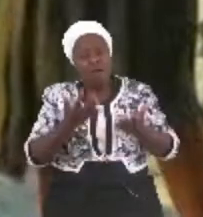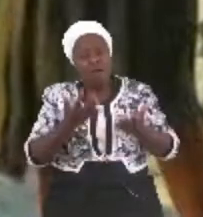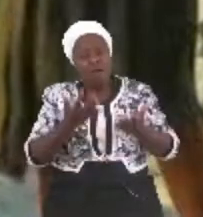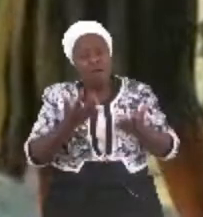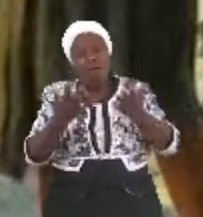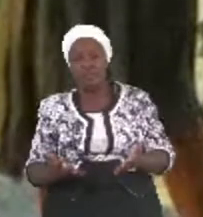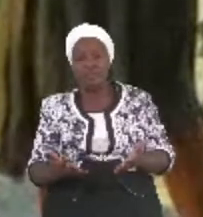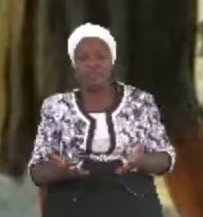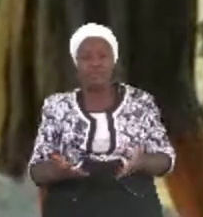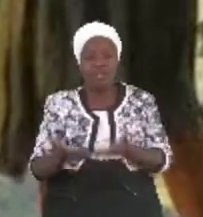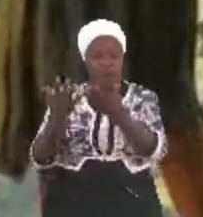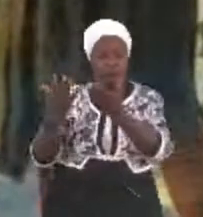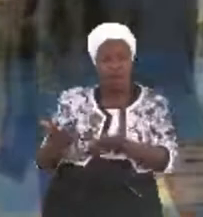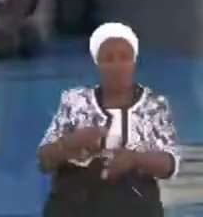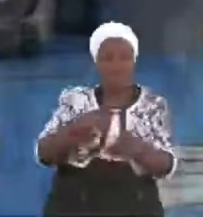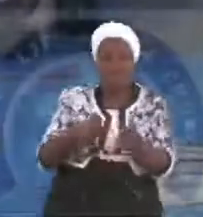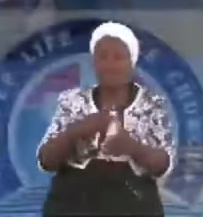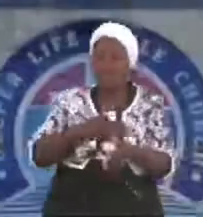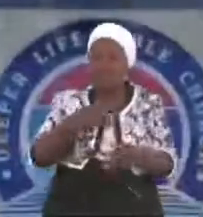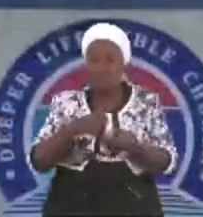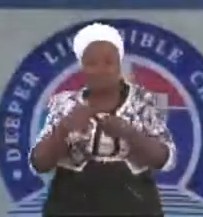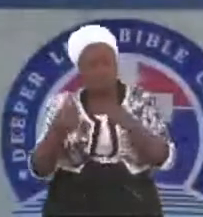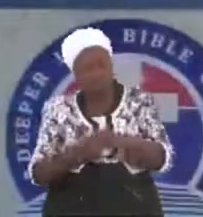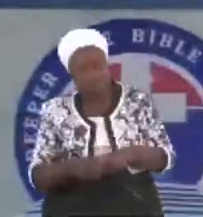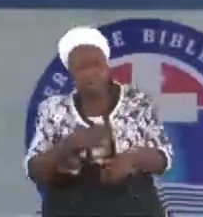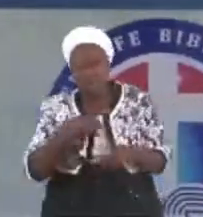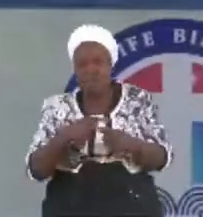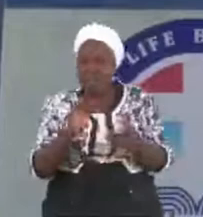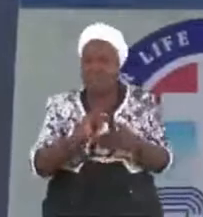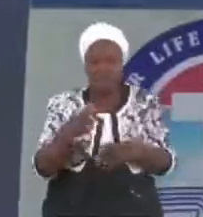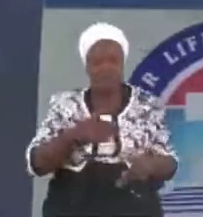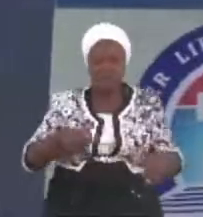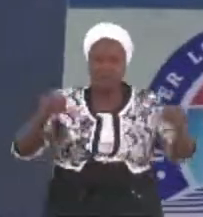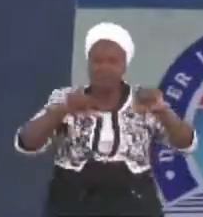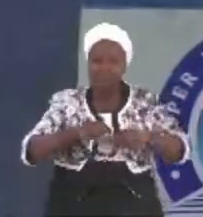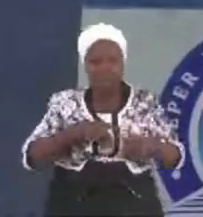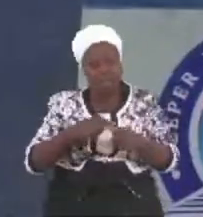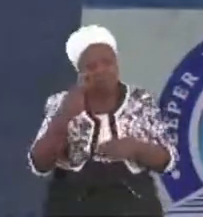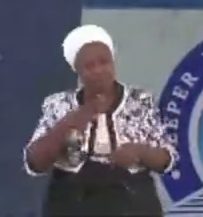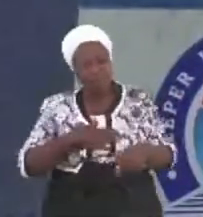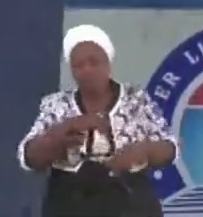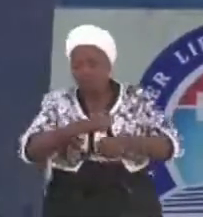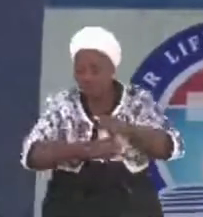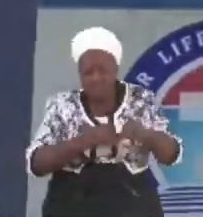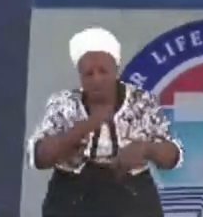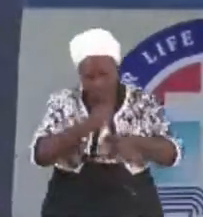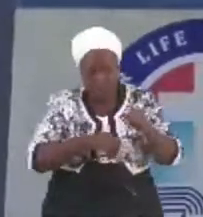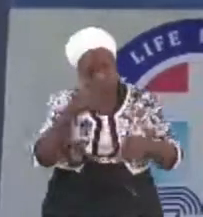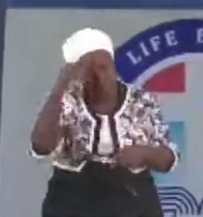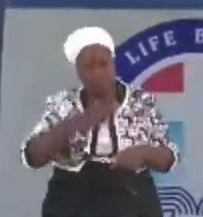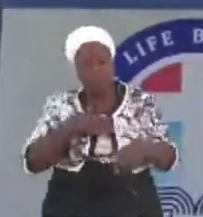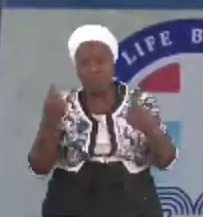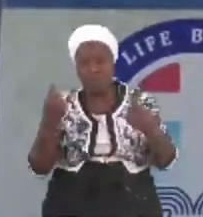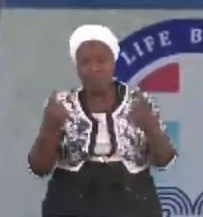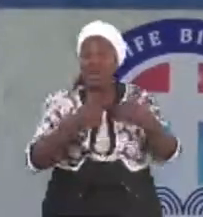mon problème là. Oh, cette culpabilité, cette condamnation, cette souffrance à cause de mes péchés. Il